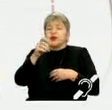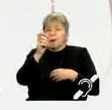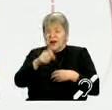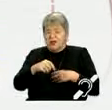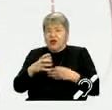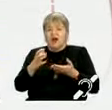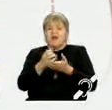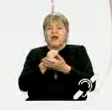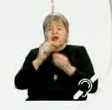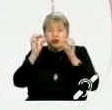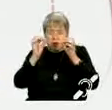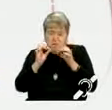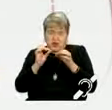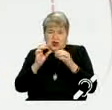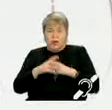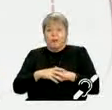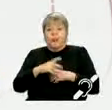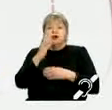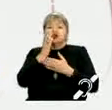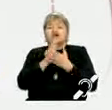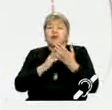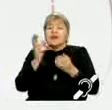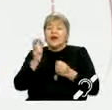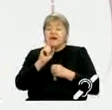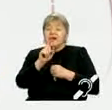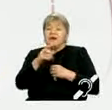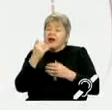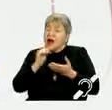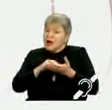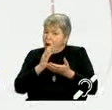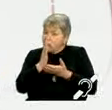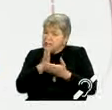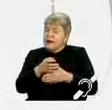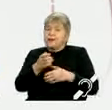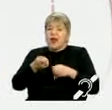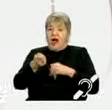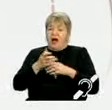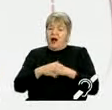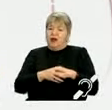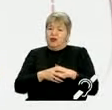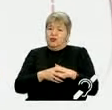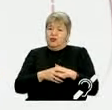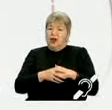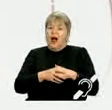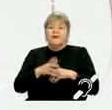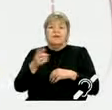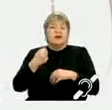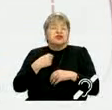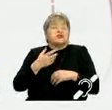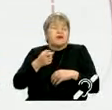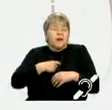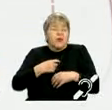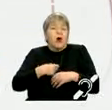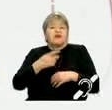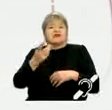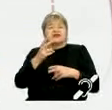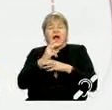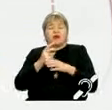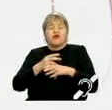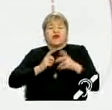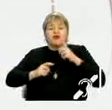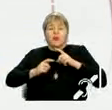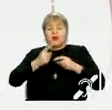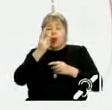mici. Sunt doar jumătate din cei care au dreptul la cardurile sociale, pe baza cărora își vor putea deconta o parte din cheltuielile pentru încălzire.